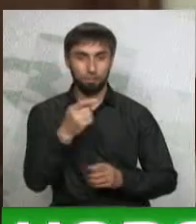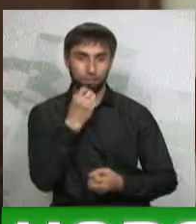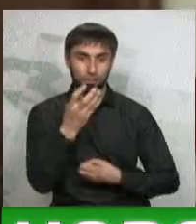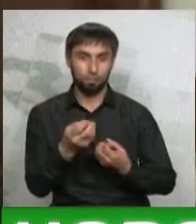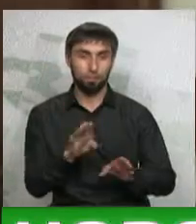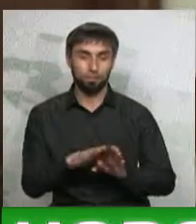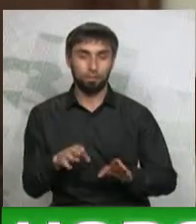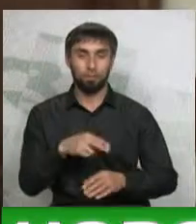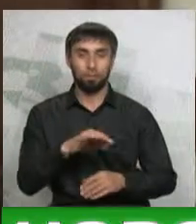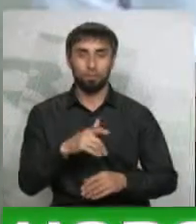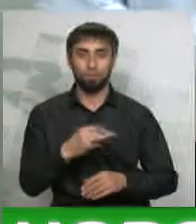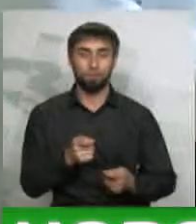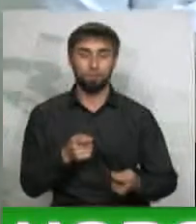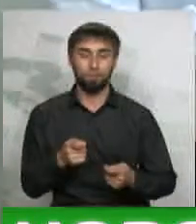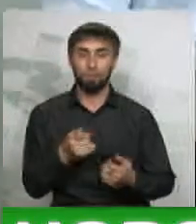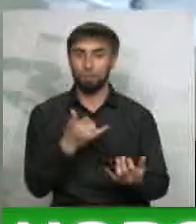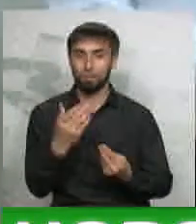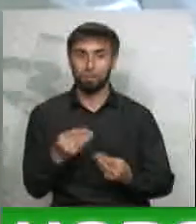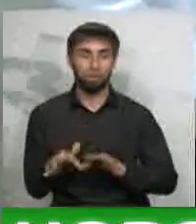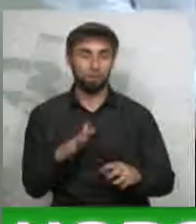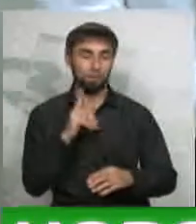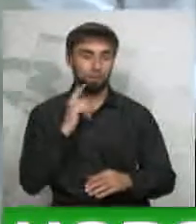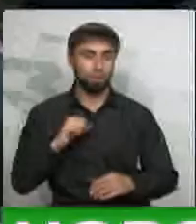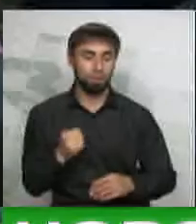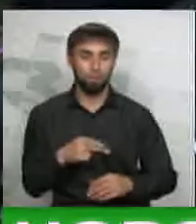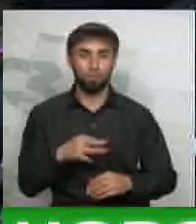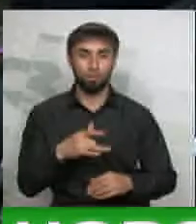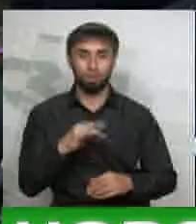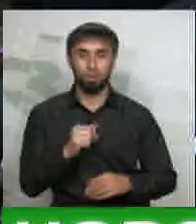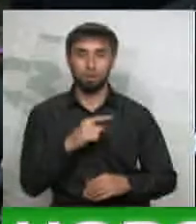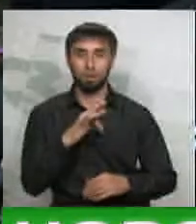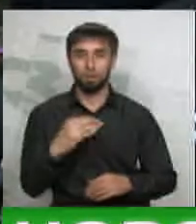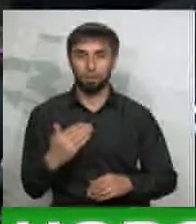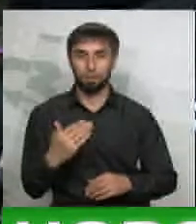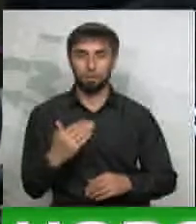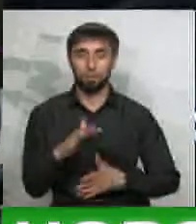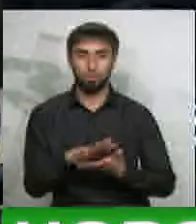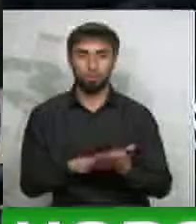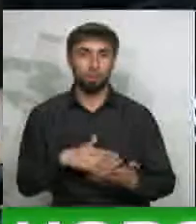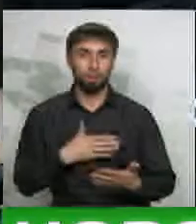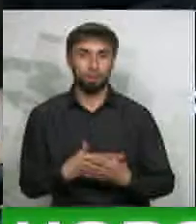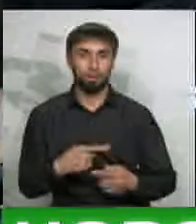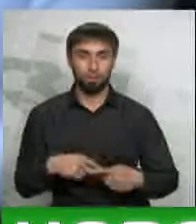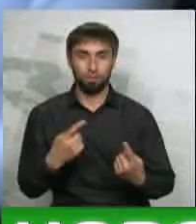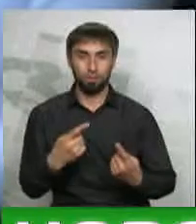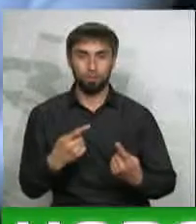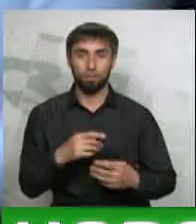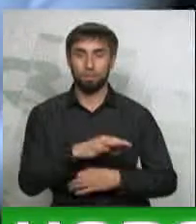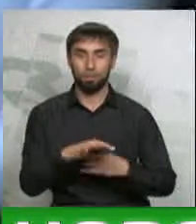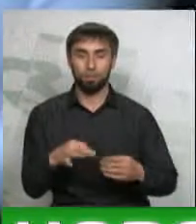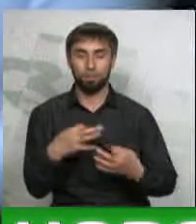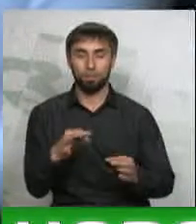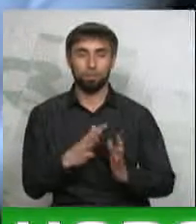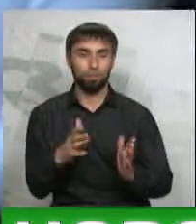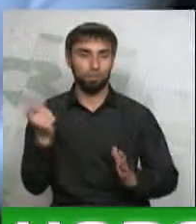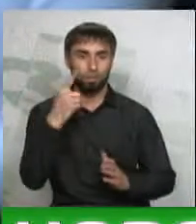посвященных пограничному управлению. Сегодня движение «Юные друзья пограничников» Российской Федерации продолжает активно развиваться. Проект позволяет